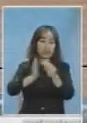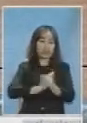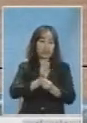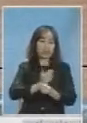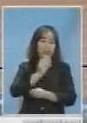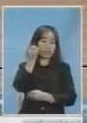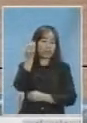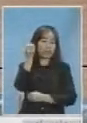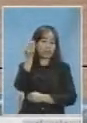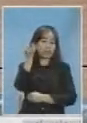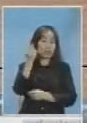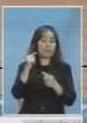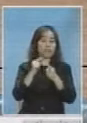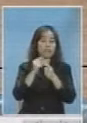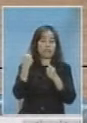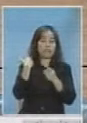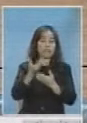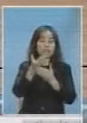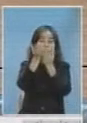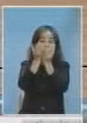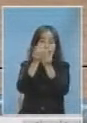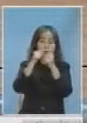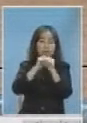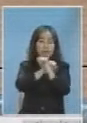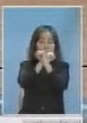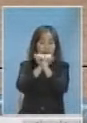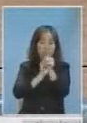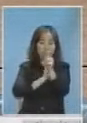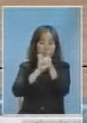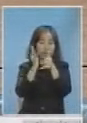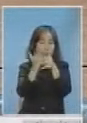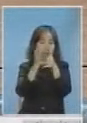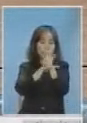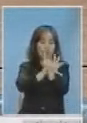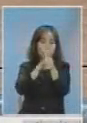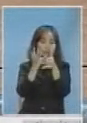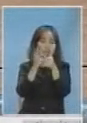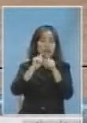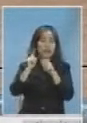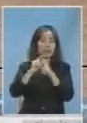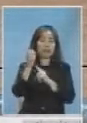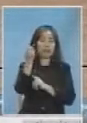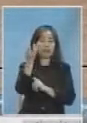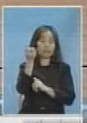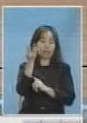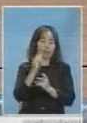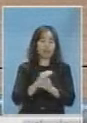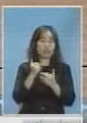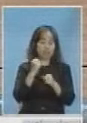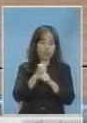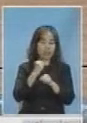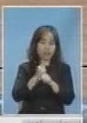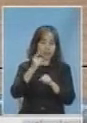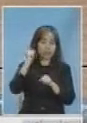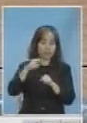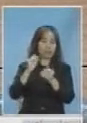รวมทั้งเรื่องของการถวายความปลอดภัยของพระมหากษัตริย์และพระวงศานุวงศ์อันนี้เป็นเรื่องที่ต้องปฏิบัติและต้อง